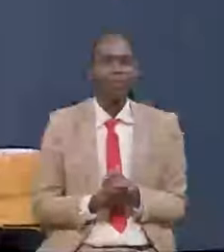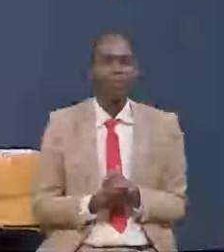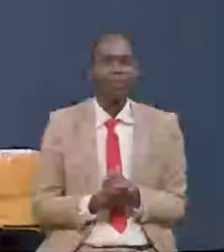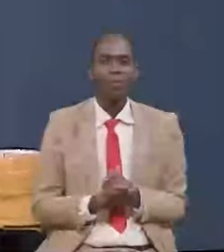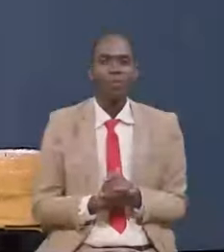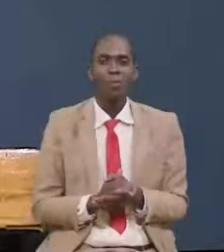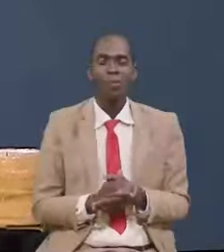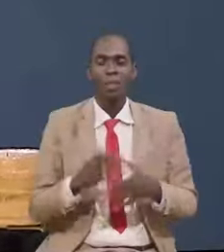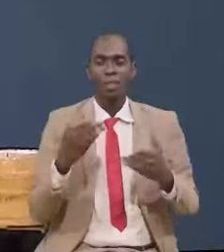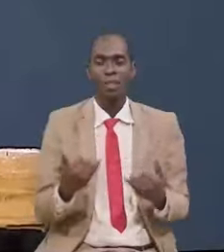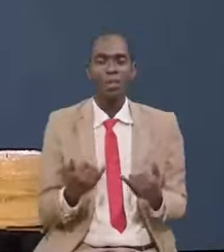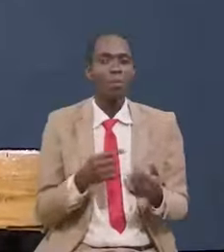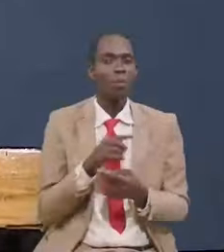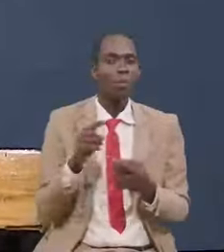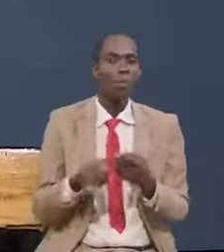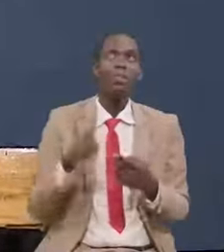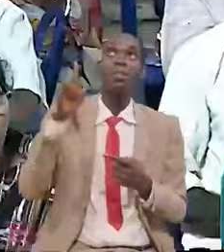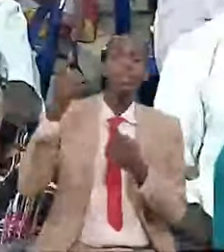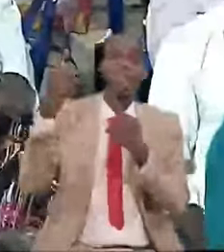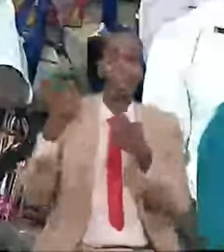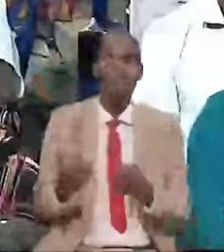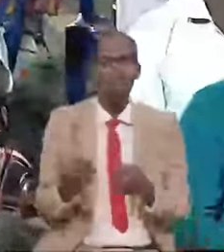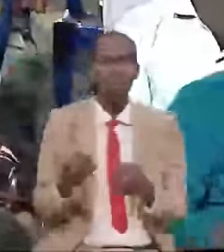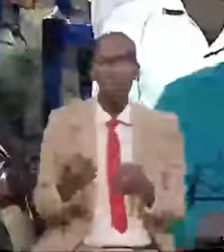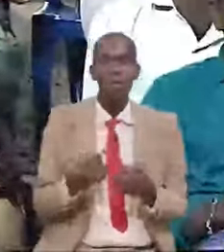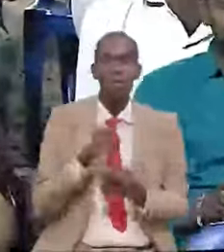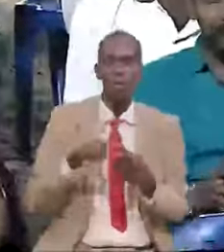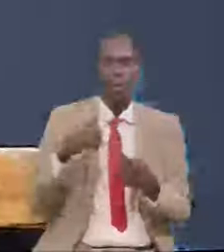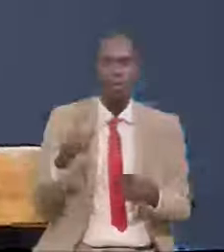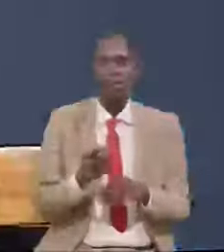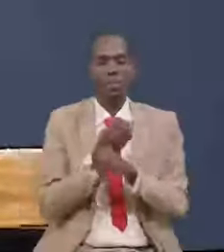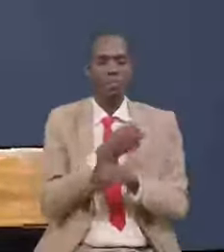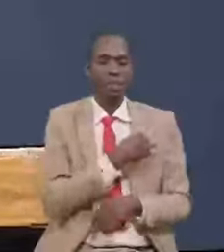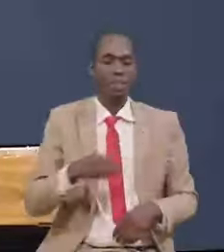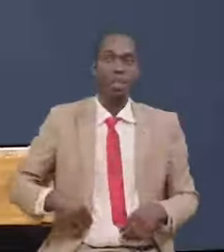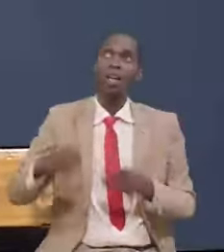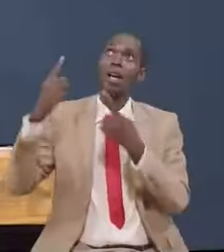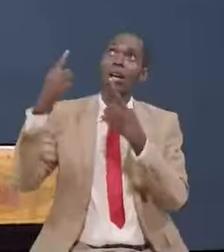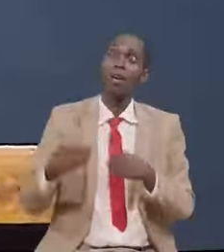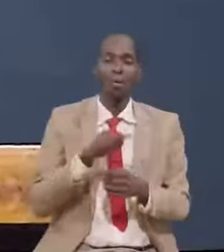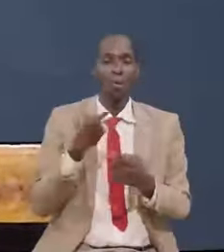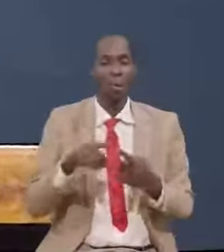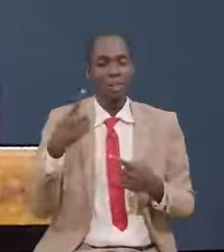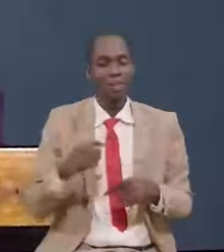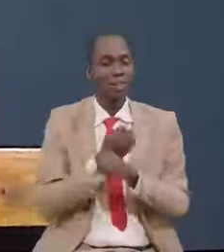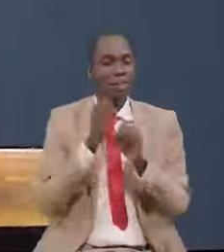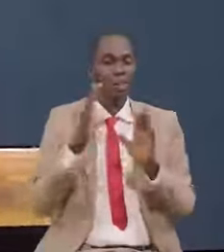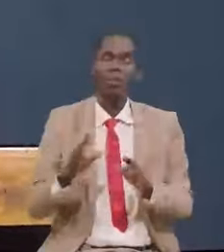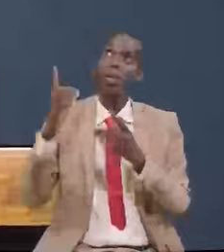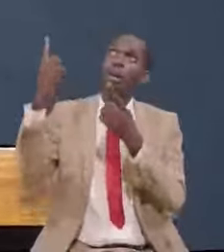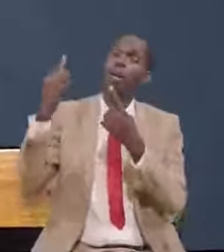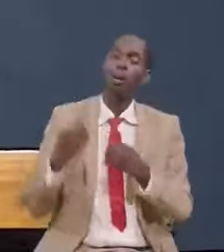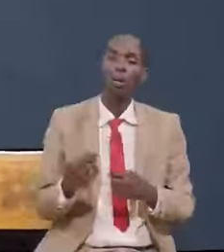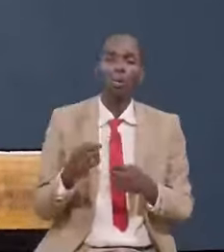Quand Christ vient, quand le Messie vient, quand le Sauveur vient,